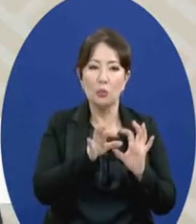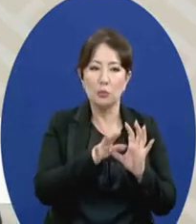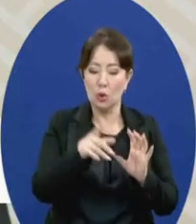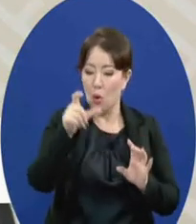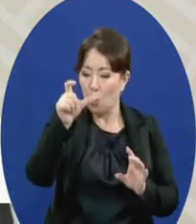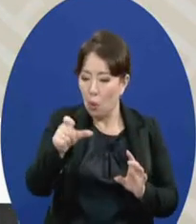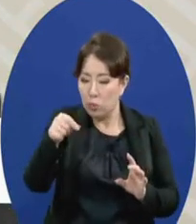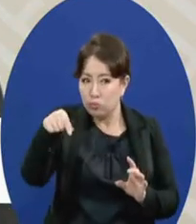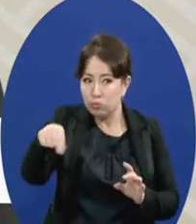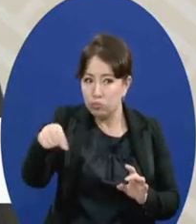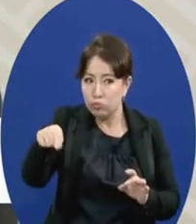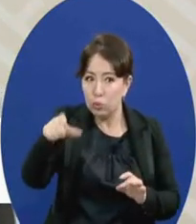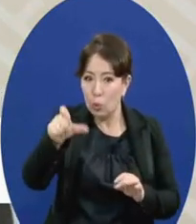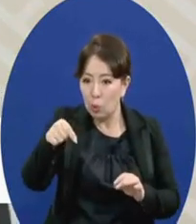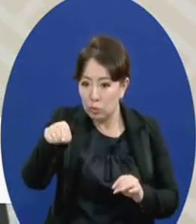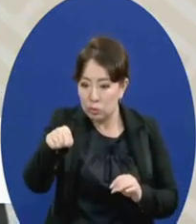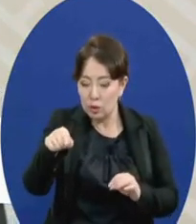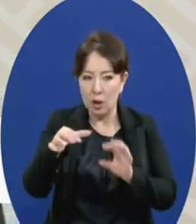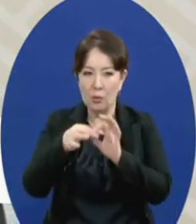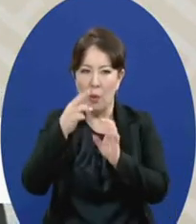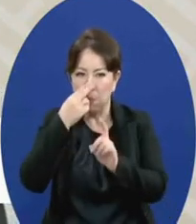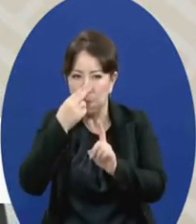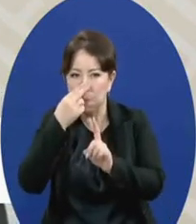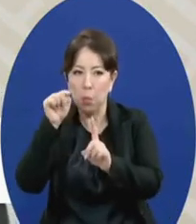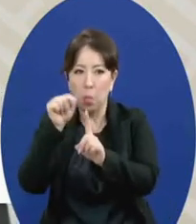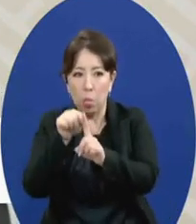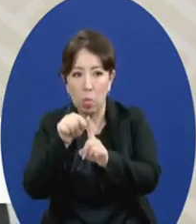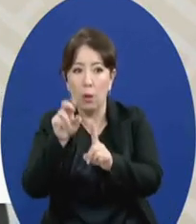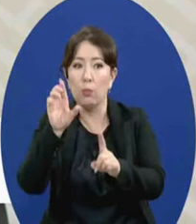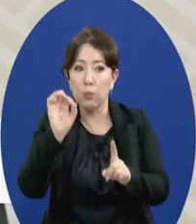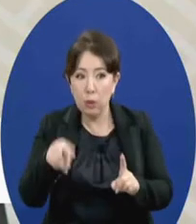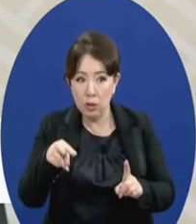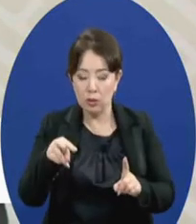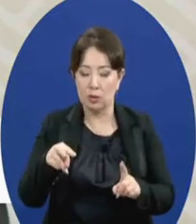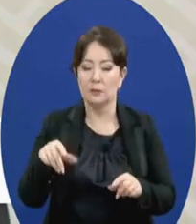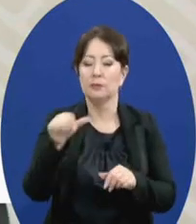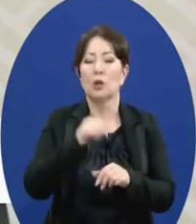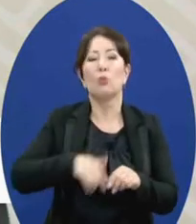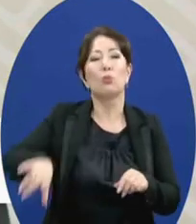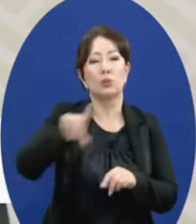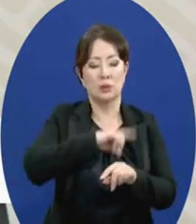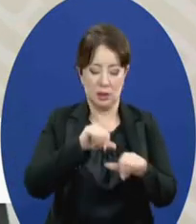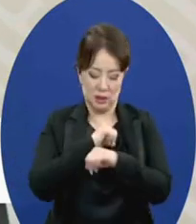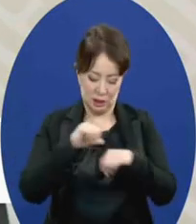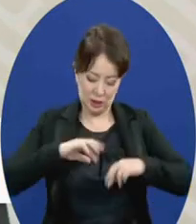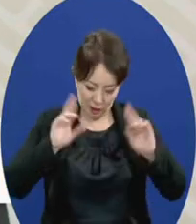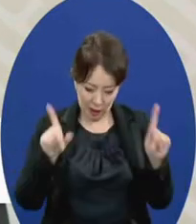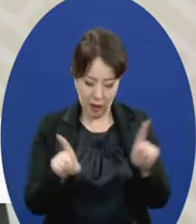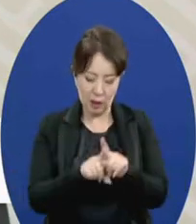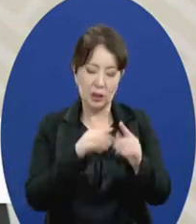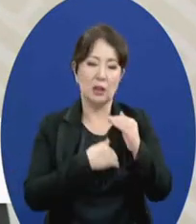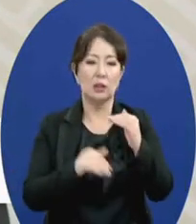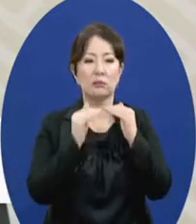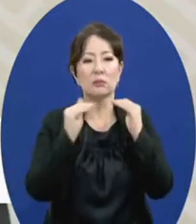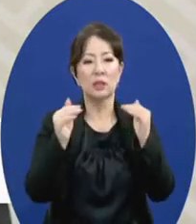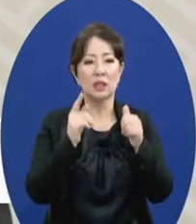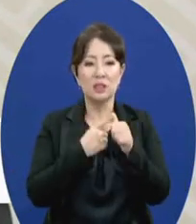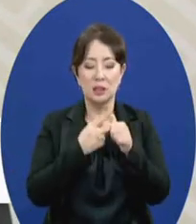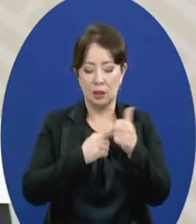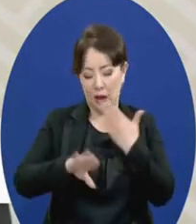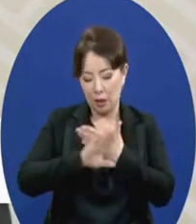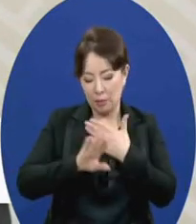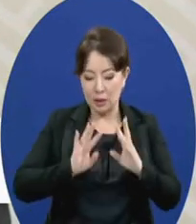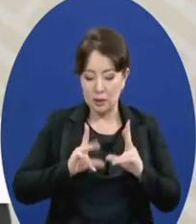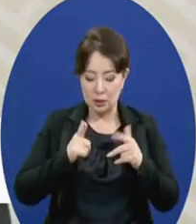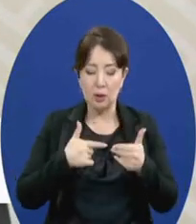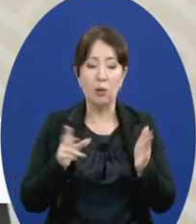Хүн гэдэг хуваар нь гүтгэж байгаа гүжирдлэгт яг бусад иргэдийнхээ адил нэр төрөө сэргээлгэх,